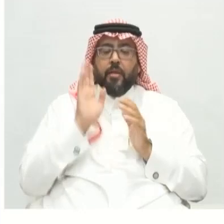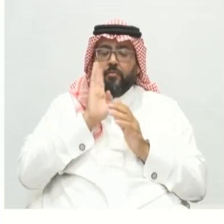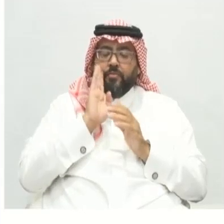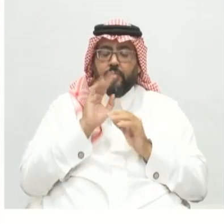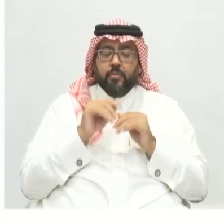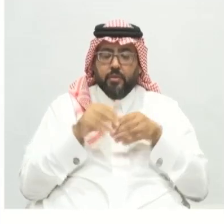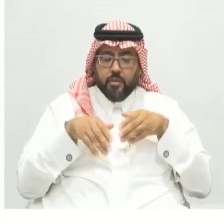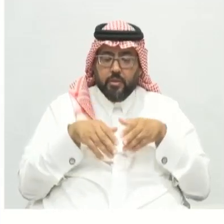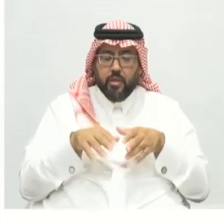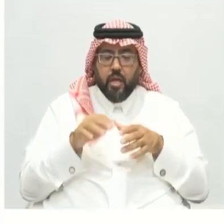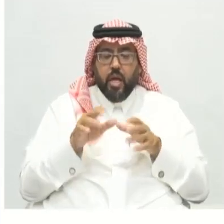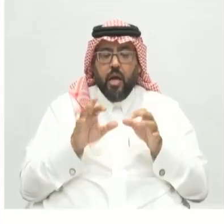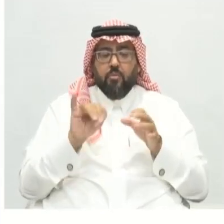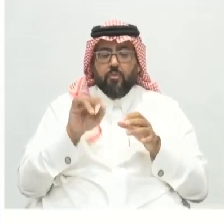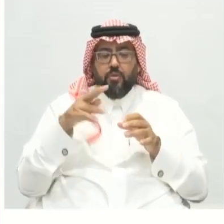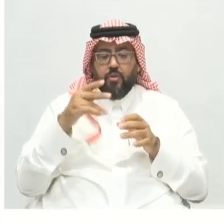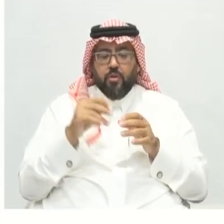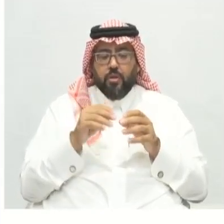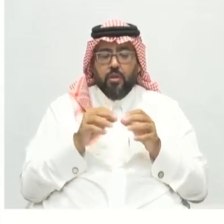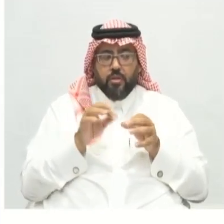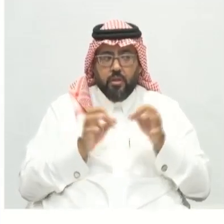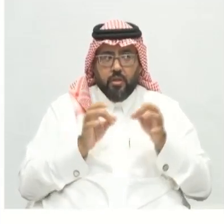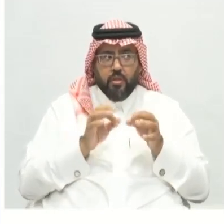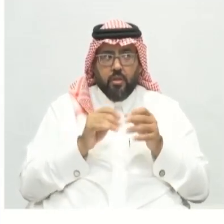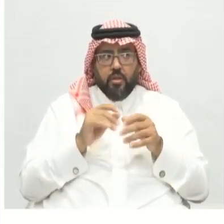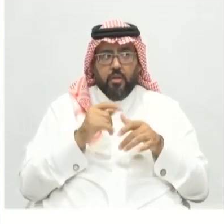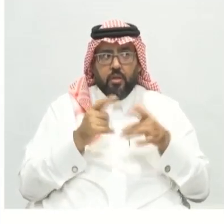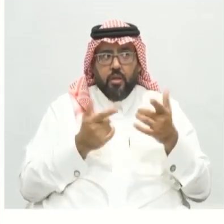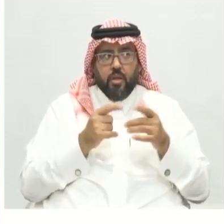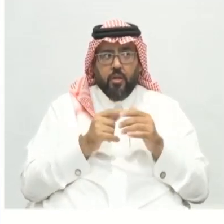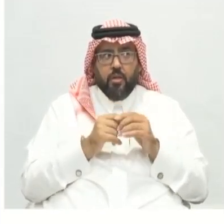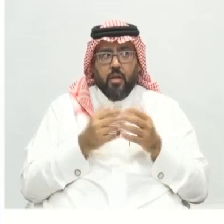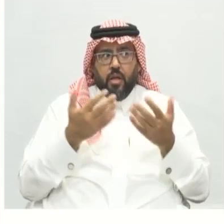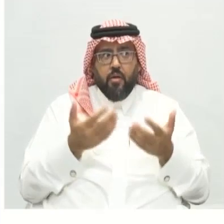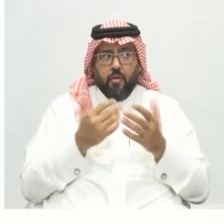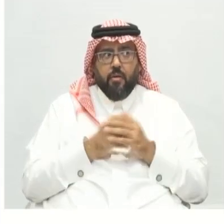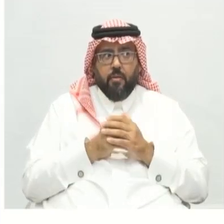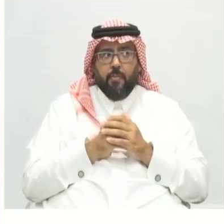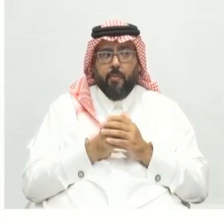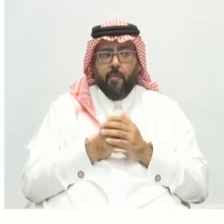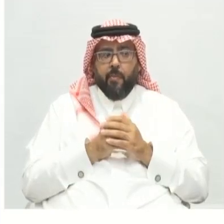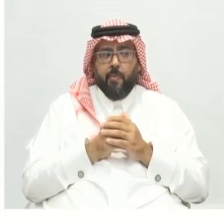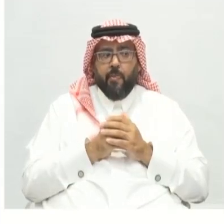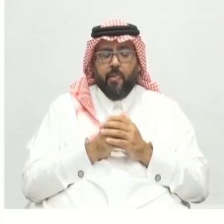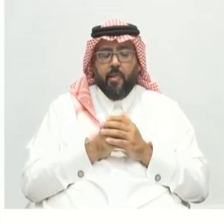قد تحدث اثناء انشاء المشروع وضع استراتيجيات التقلب عليها او التخفيف منها